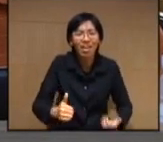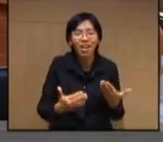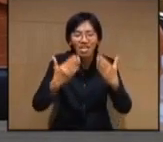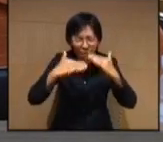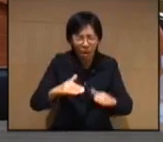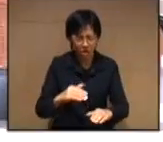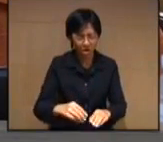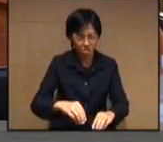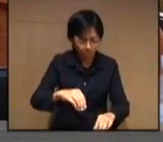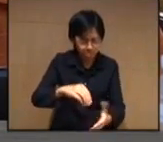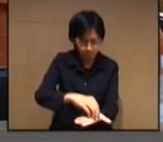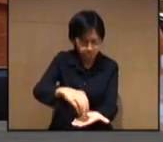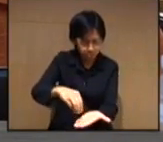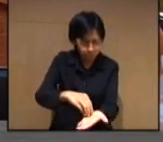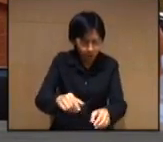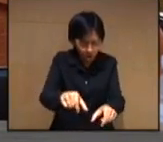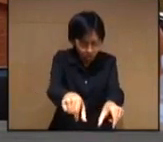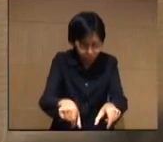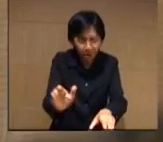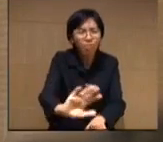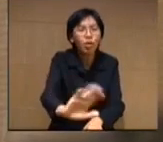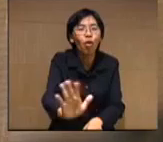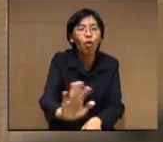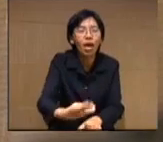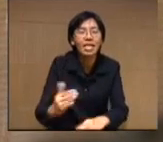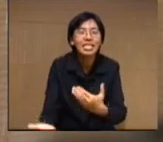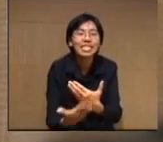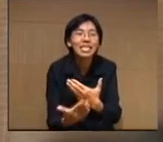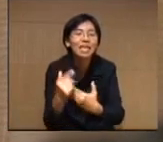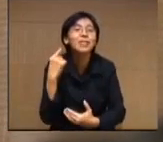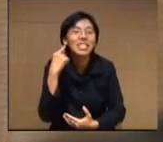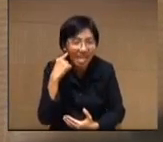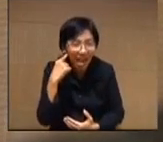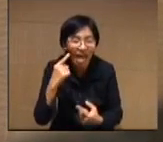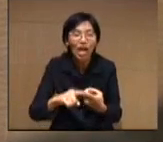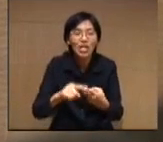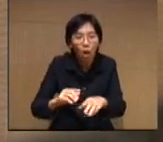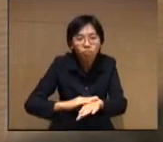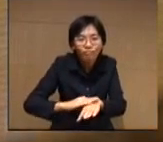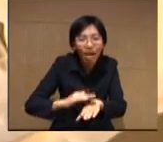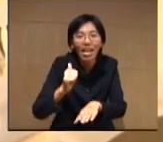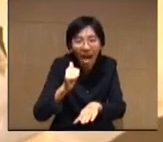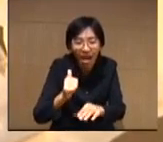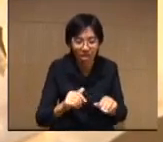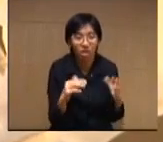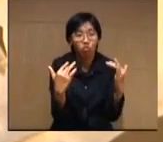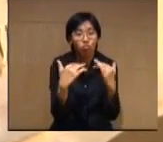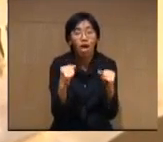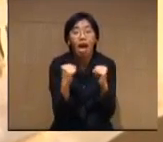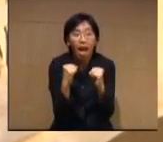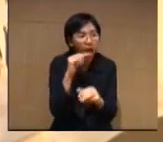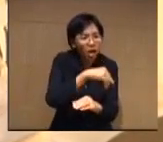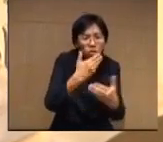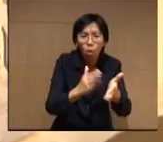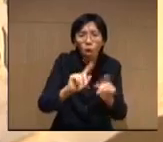ัี้ 2. คือ Warning ด้วยเสียงหรอ Warning ด้วยผิวสัผัสใ Air Condition ตามหองต่